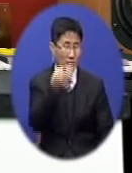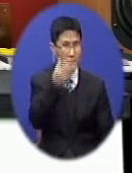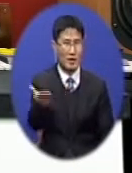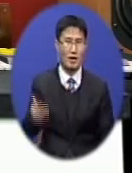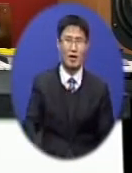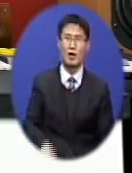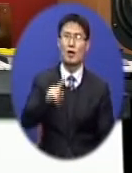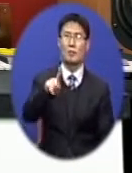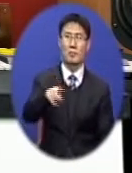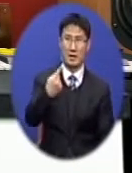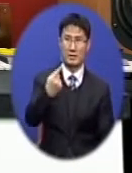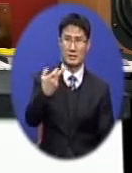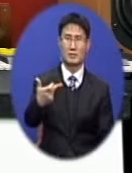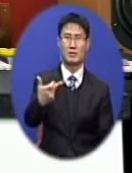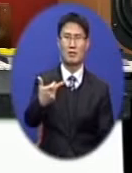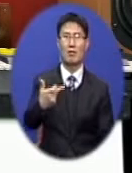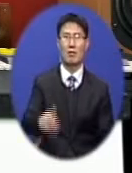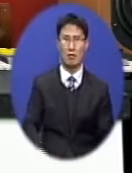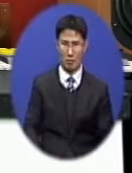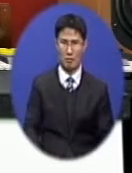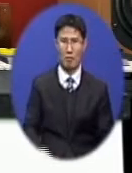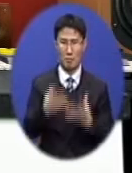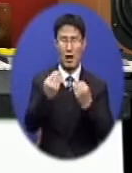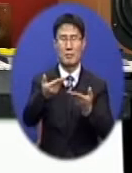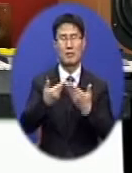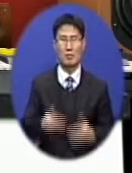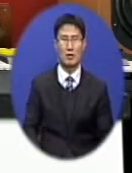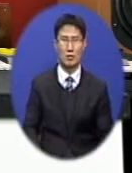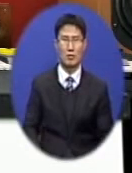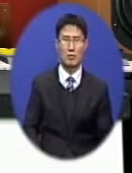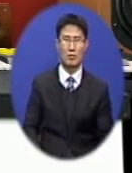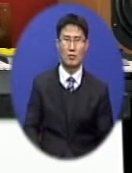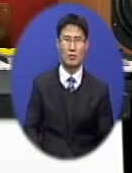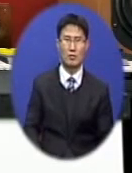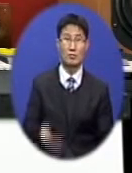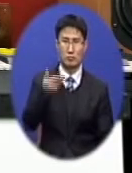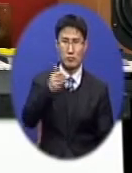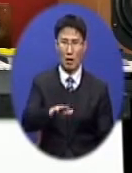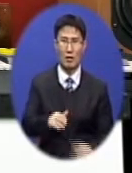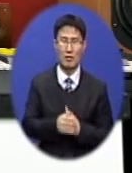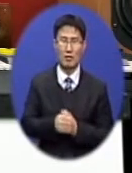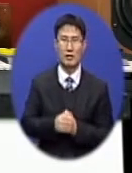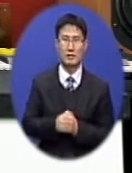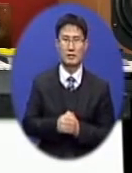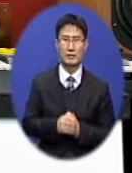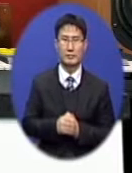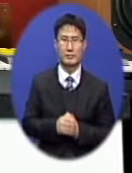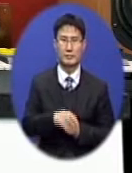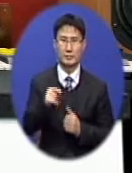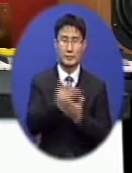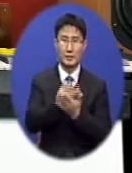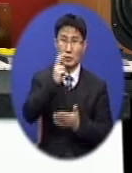보여주세요. 117표. 117표. 많이 야, 받으신 거예요. 이제 뭐 진짜. 점점 돼. 예. 그런데요. 이 나눔